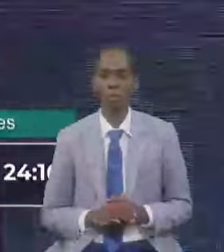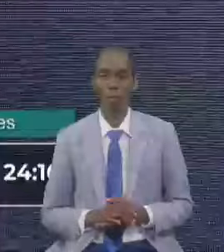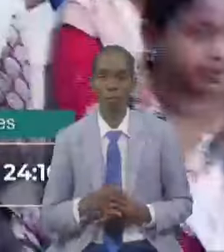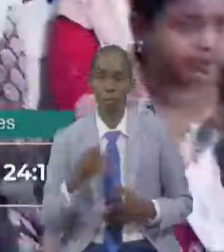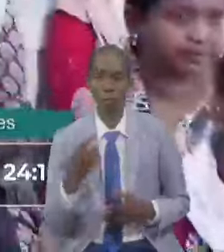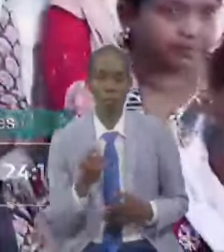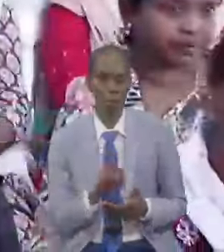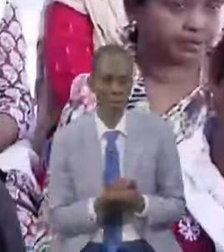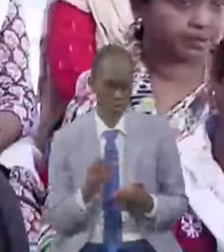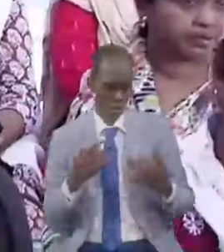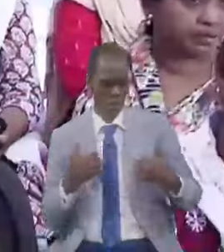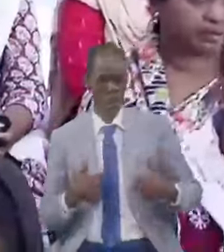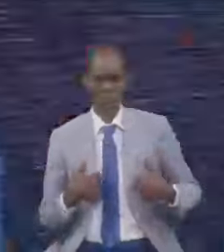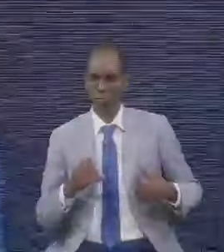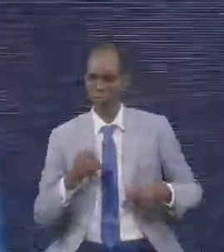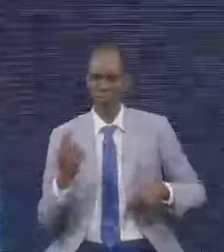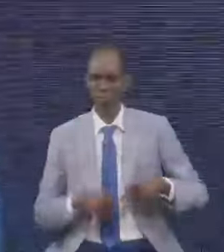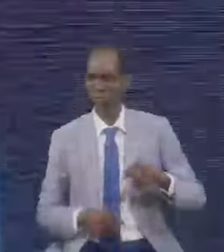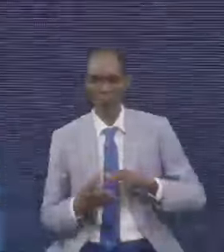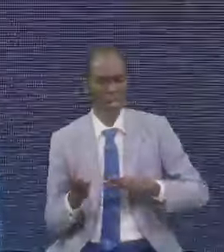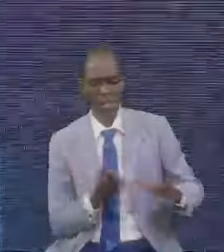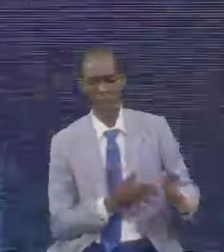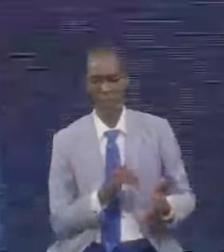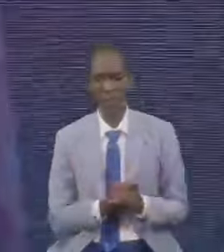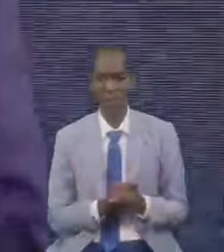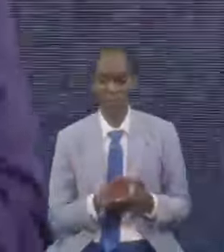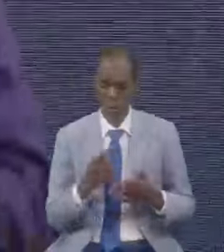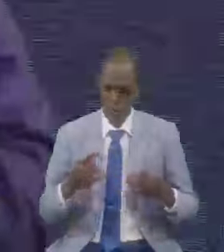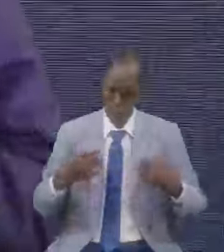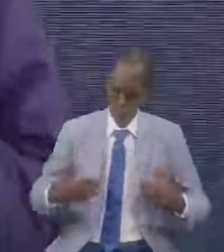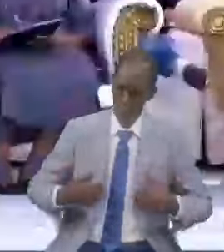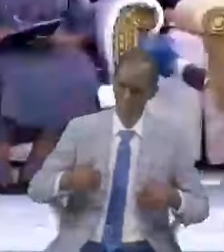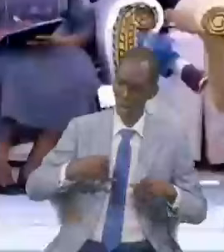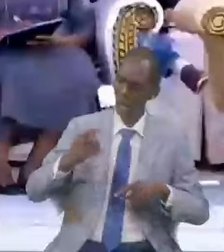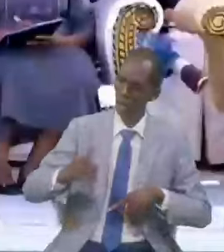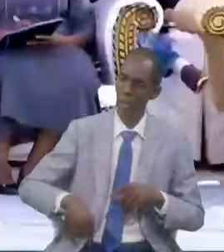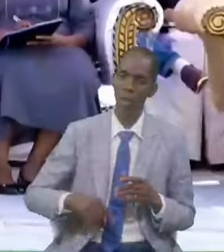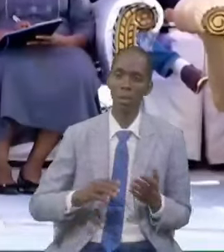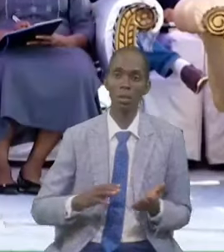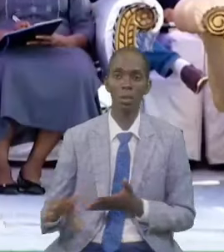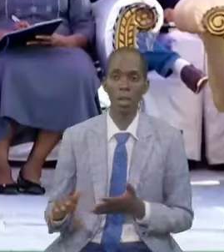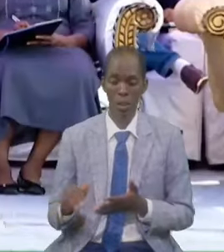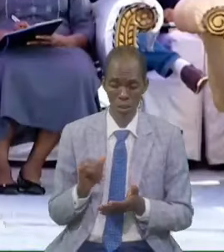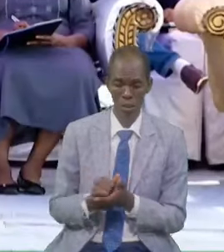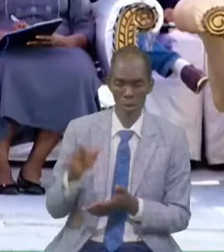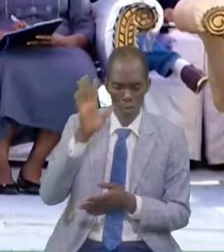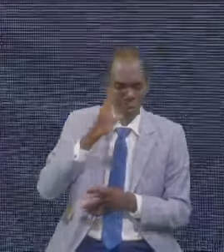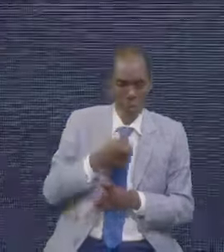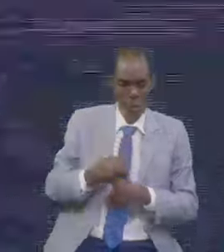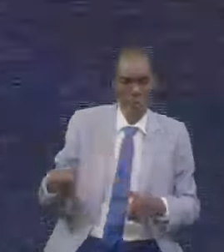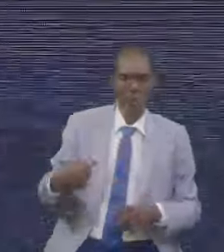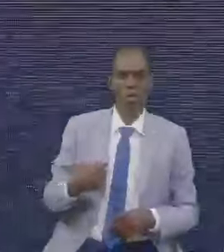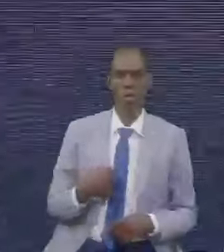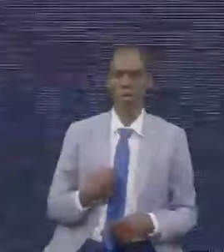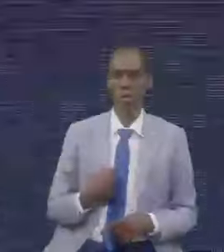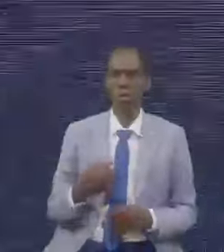యొక్క దేహంలో నేను త్రాకూడదు. The body, I cannot eat that. నేను దాన్ని తినకూడదు. That will hurt me. అది నన్ను గాయం చేస్తుంది. That's for their